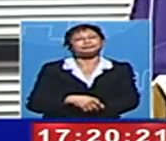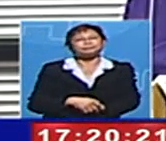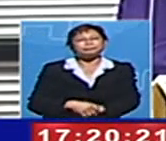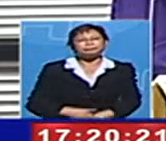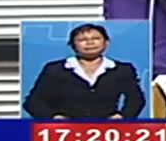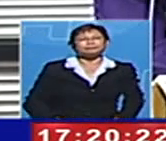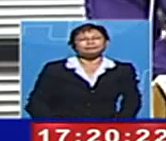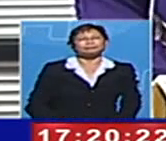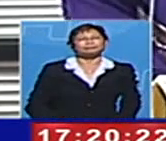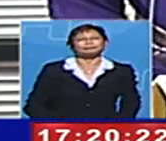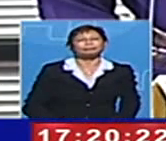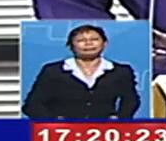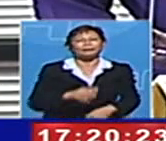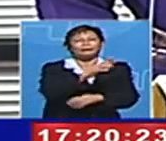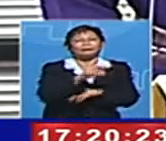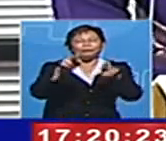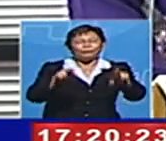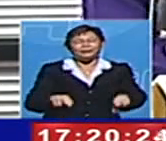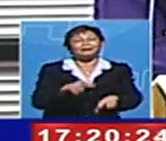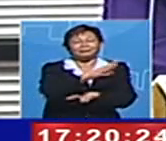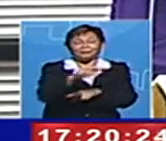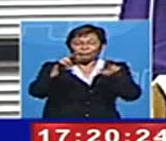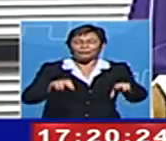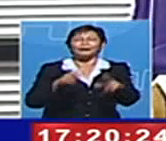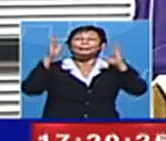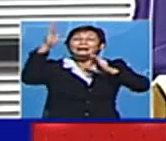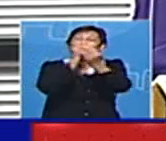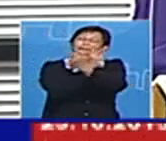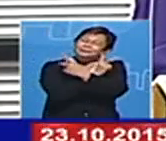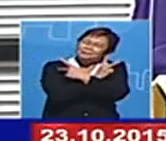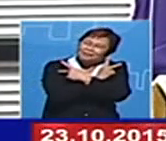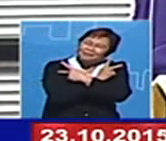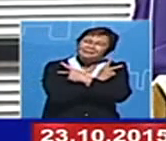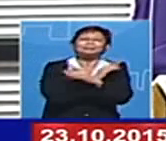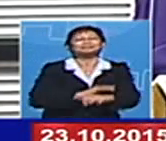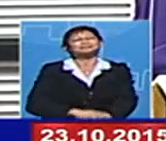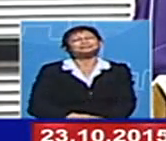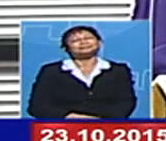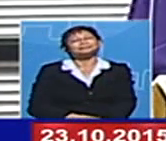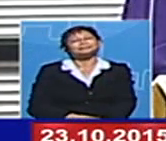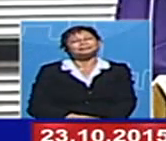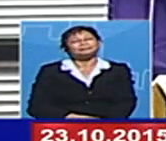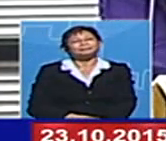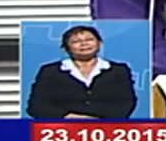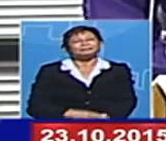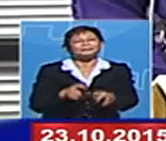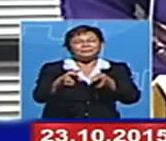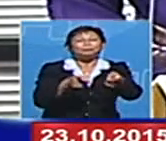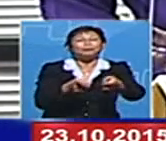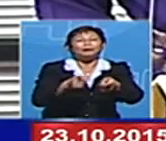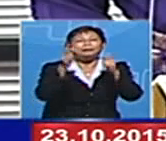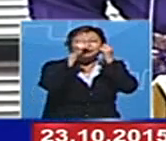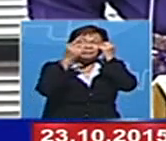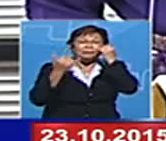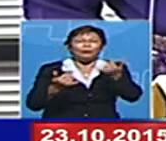di-pertua serta rakyat Malaysia yang dikasihi sekalian jelasnya apa yang pentadbiran kerajaan sedia ada